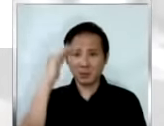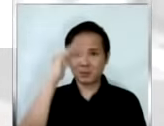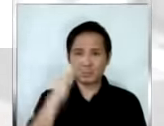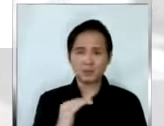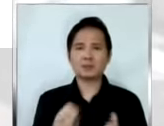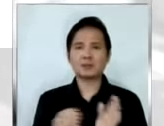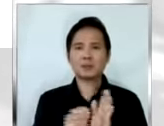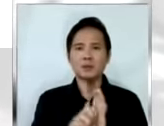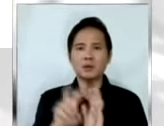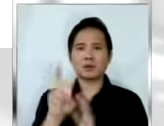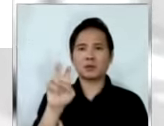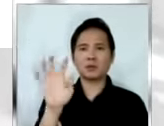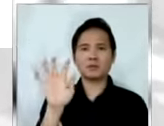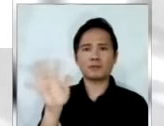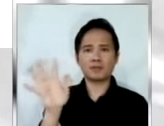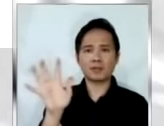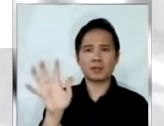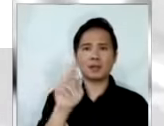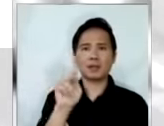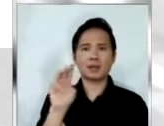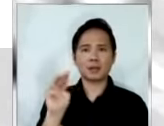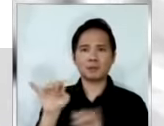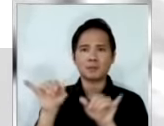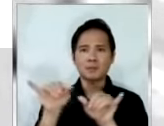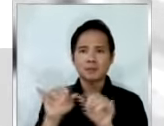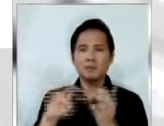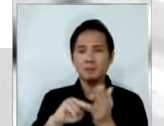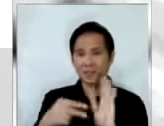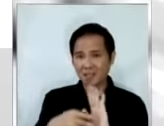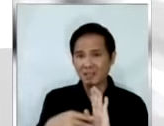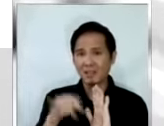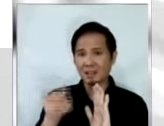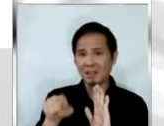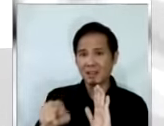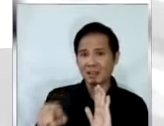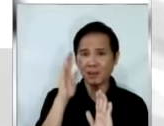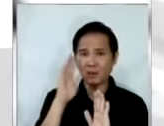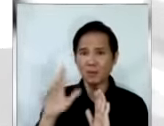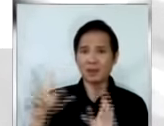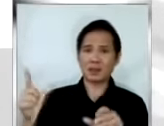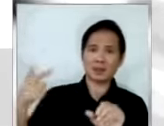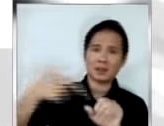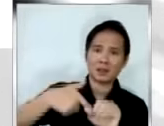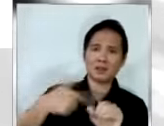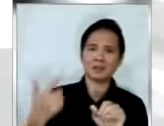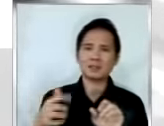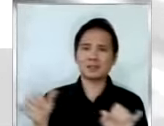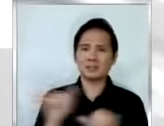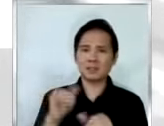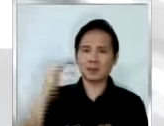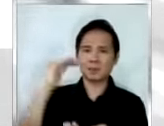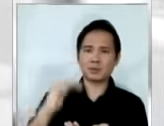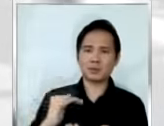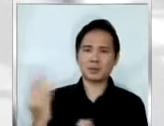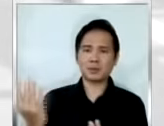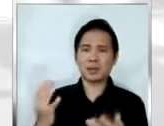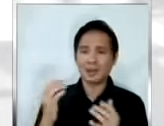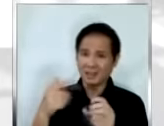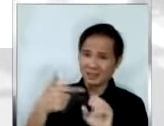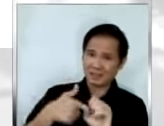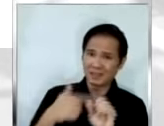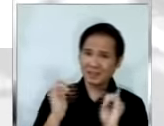ang distansya, kaya 250 litro ng krudo ang konsumo. Sa 30 pesos kada litro, papatakyan ng 7,500. Ang